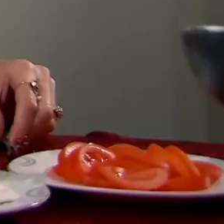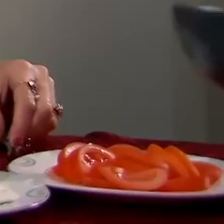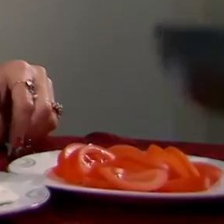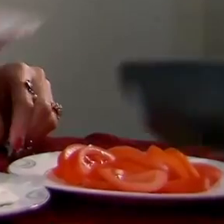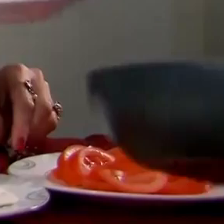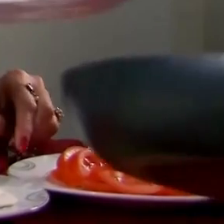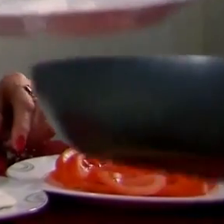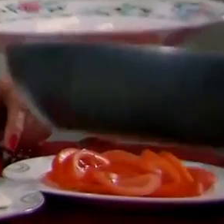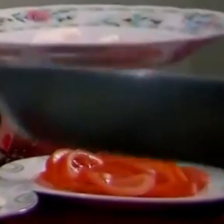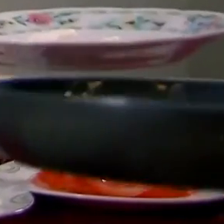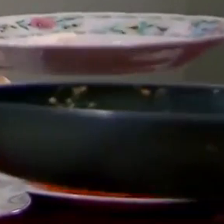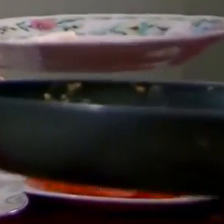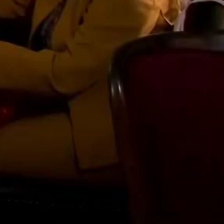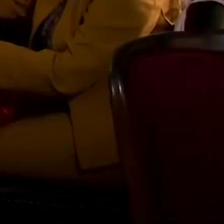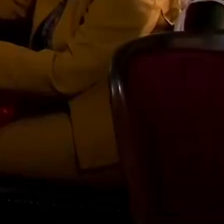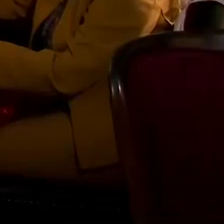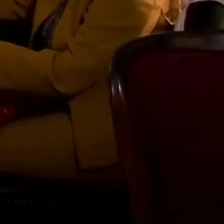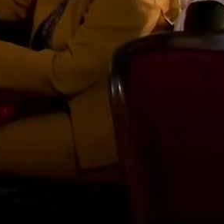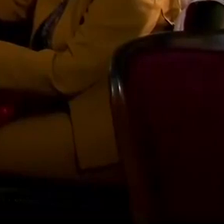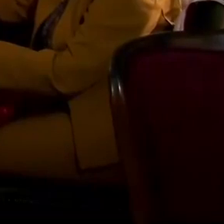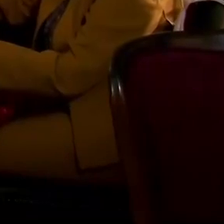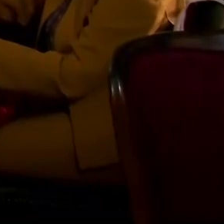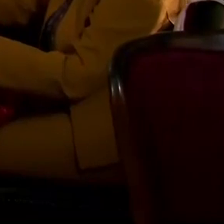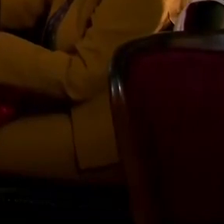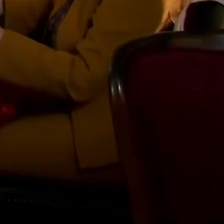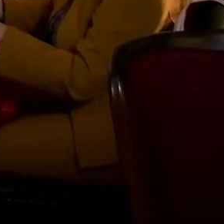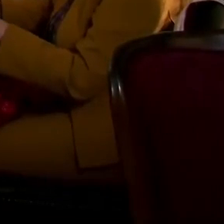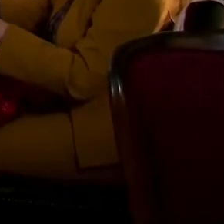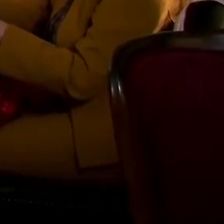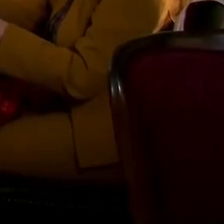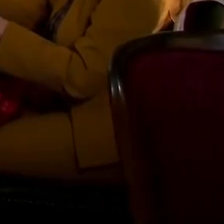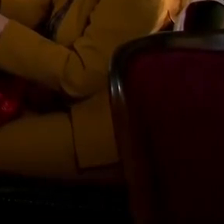Hadi. Şevval'in tabağına bir kaşık menemen koydu.